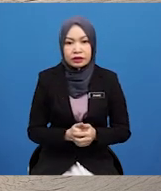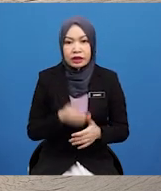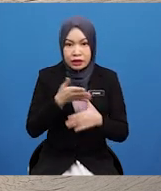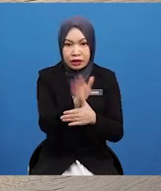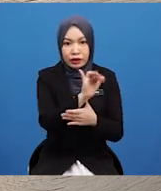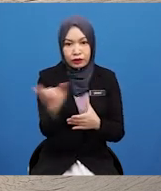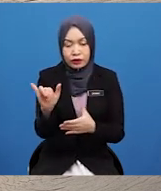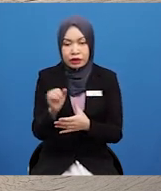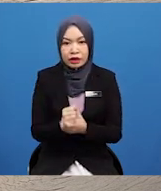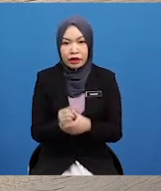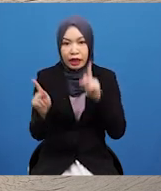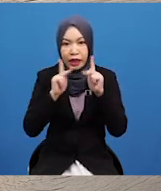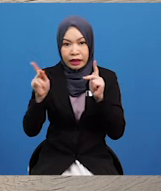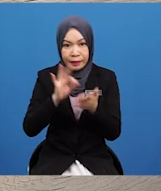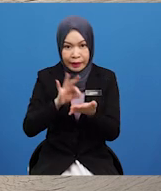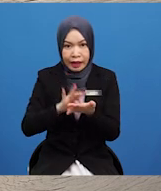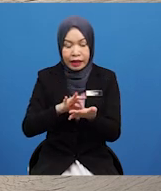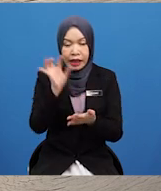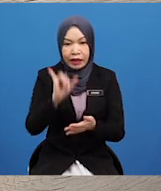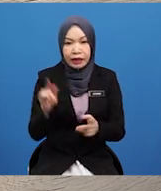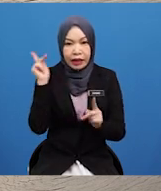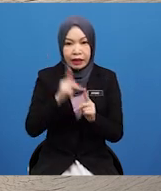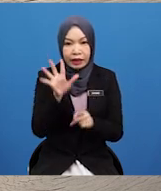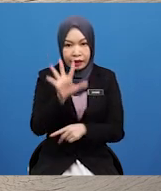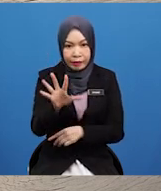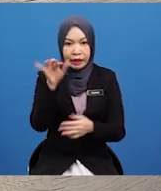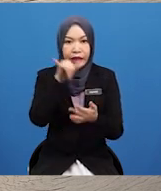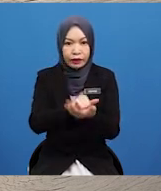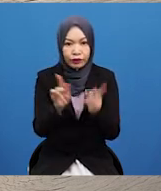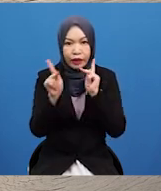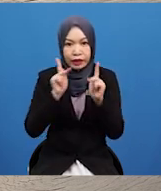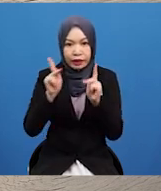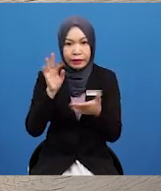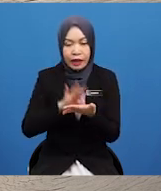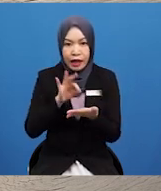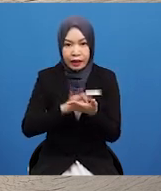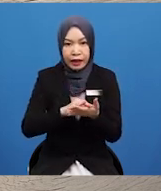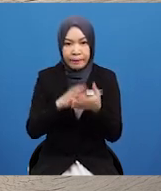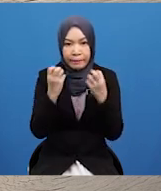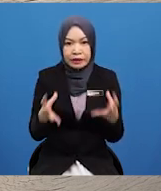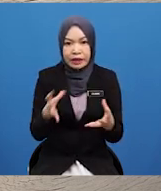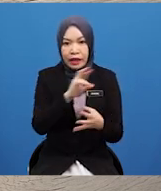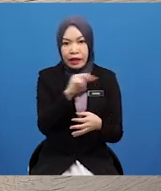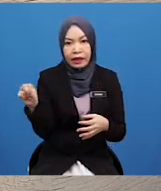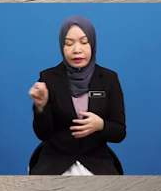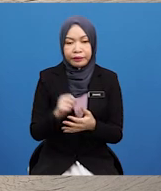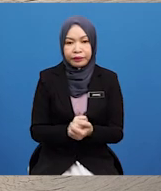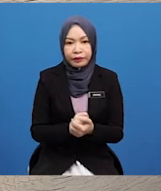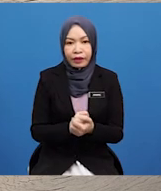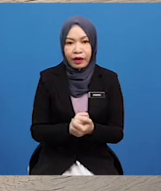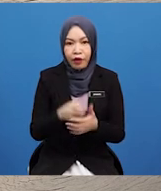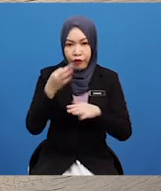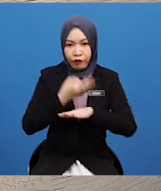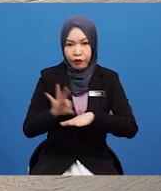Seterusnya, kata bilangan yang kelima, iaitu kata bilangan pecahan. Fungsi